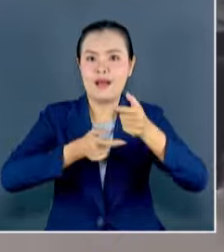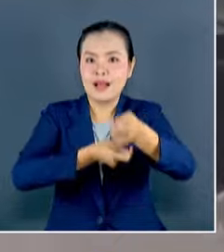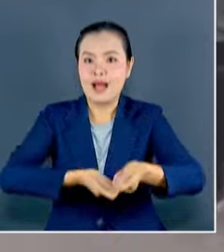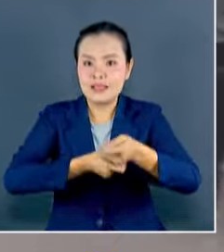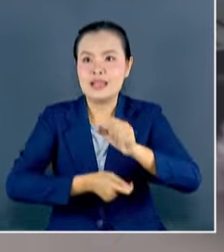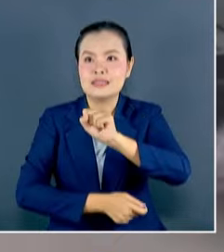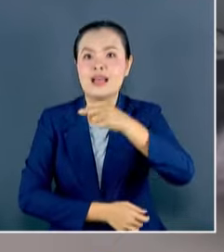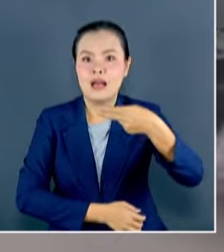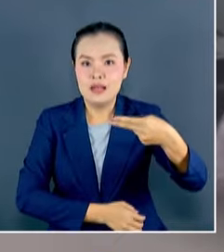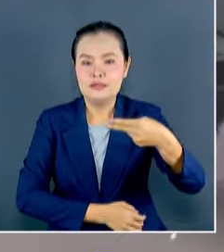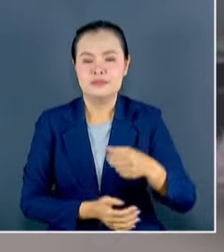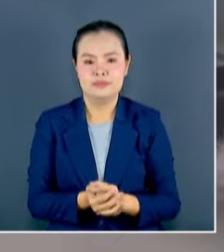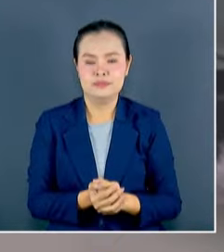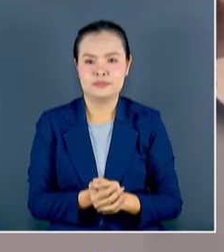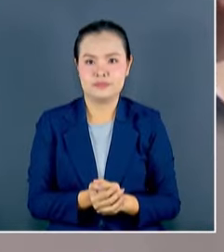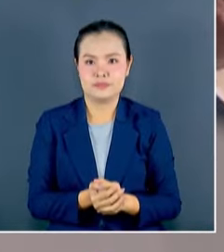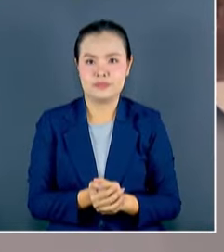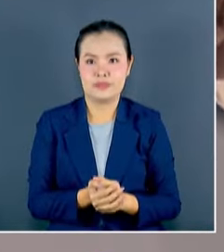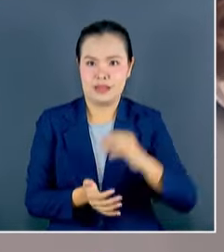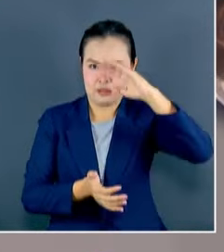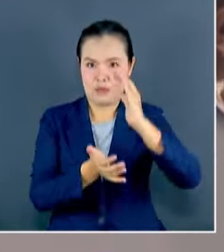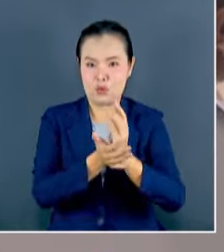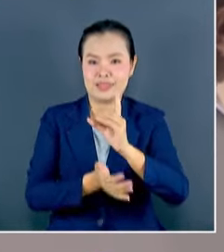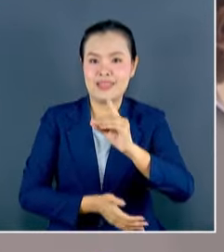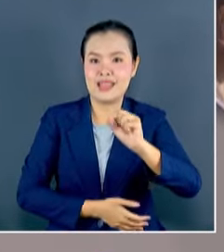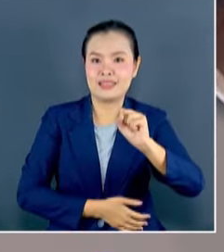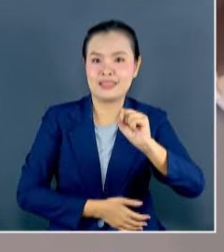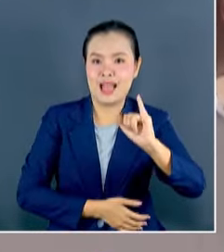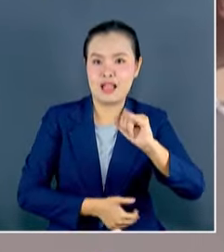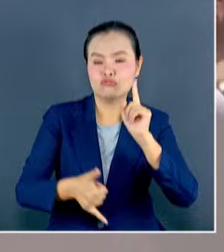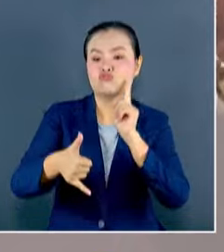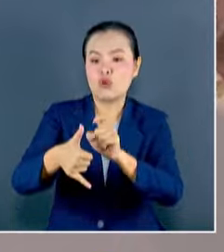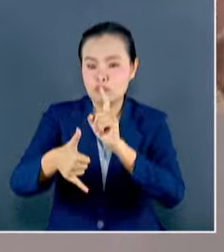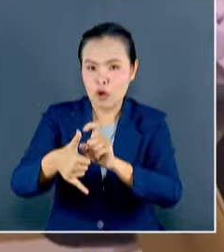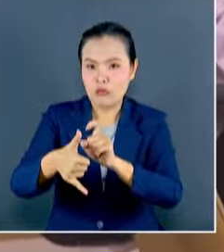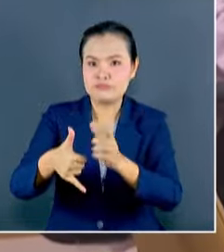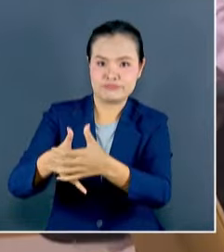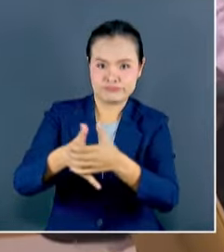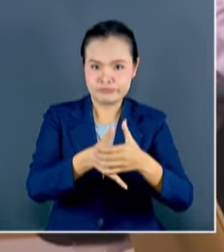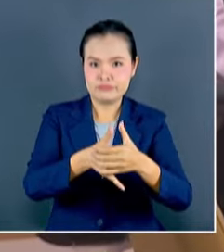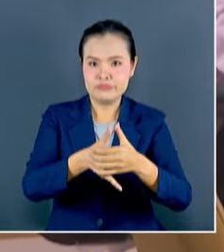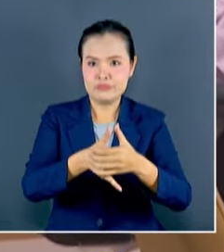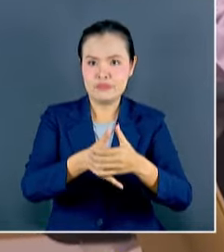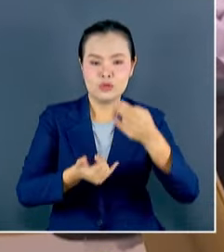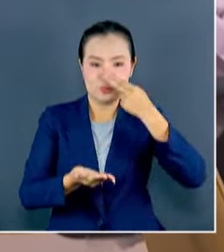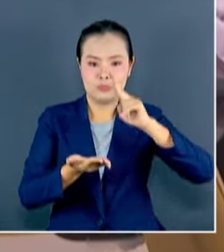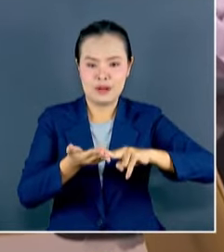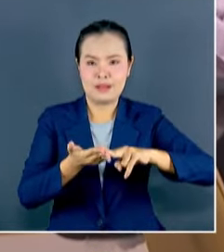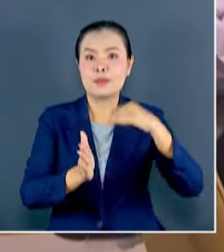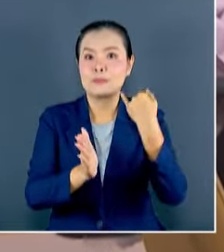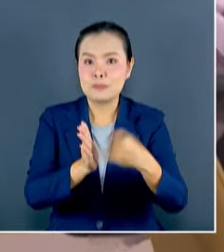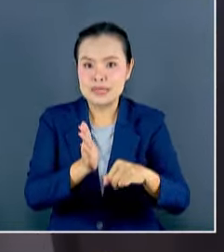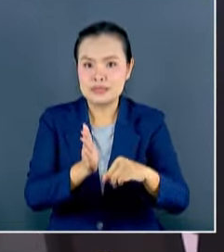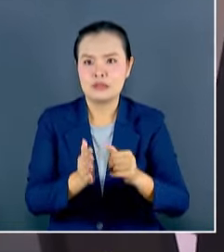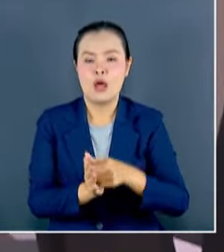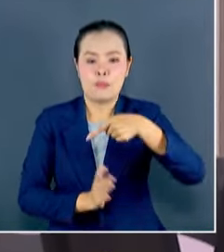หกรณ์เฮียเกียรติเนี่ยถูกพนักงานสอบสวน DSI คุมตัวไปสอบปากคำนะคะเพราะเป็นผู้ต้องหาตามหมายจับในความผิ